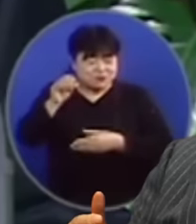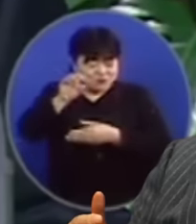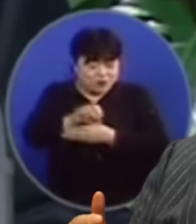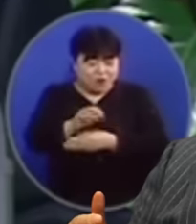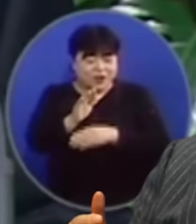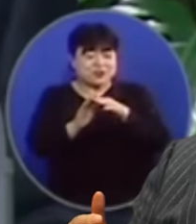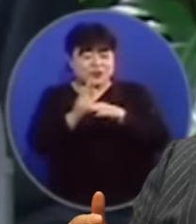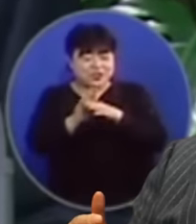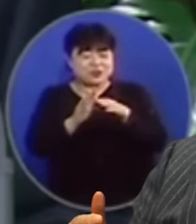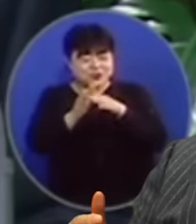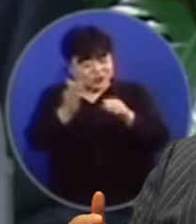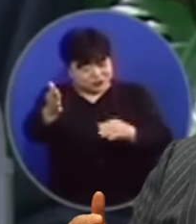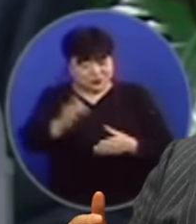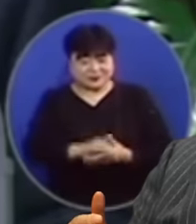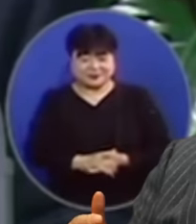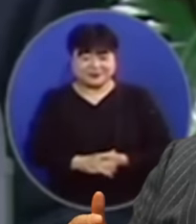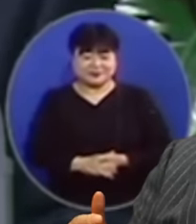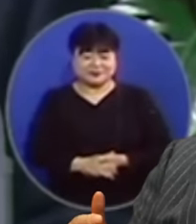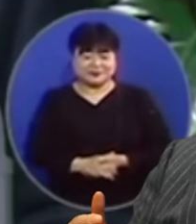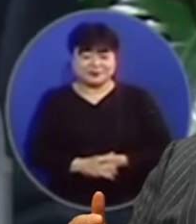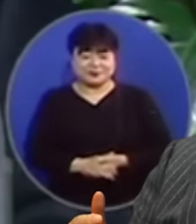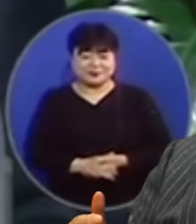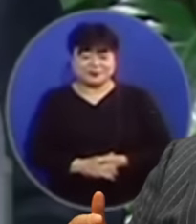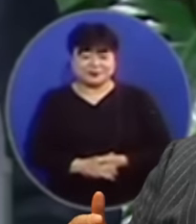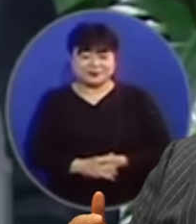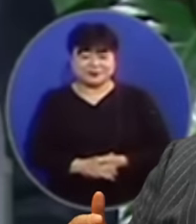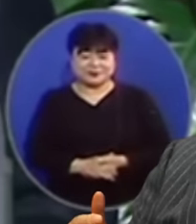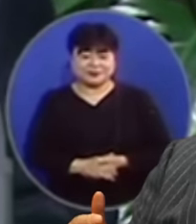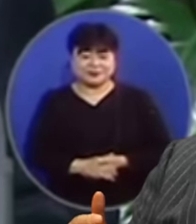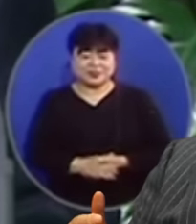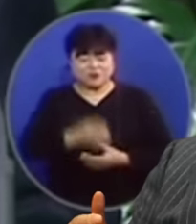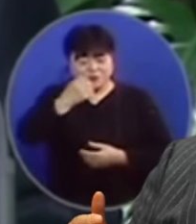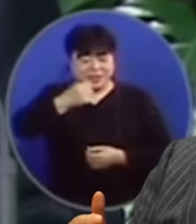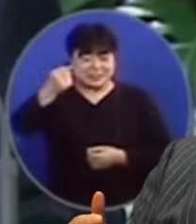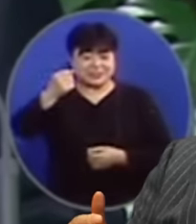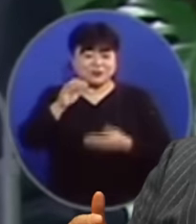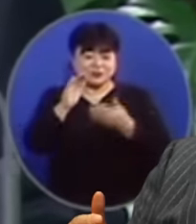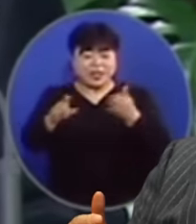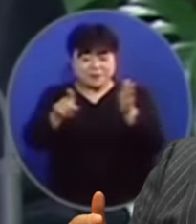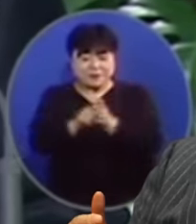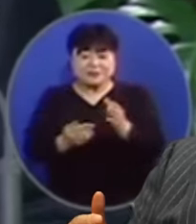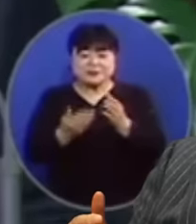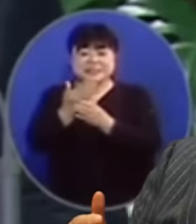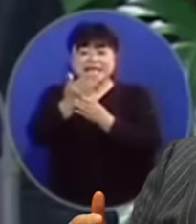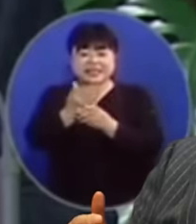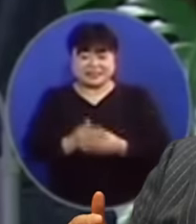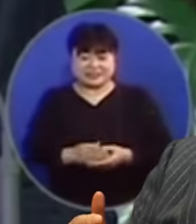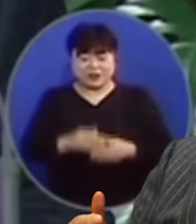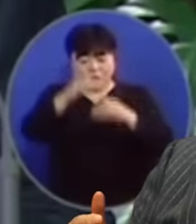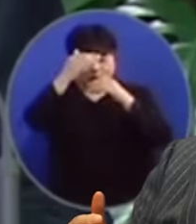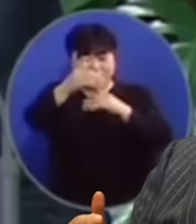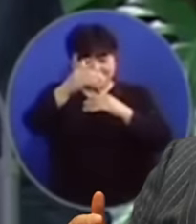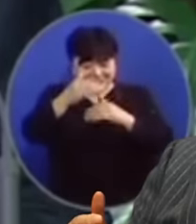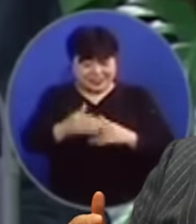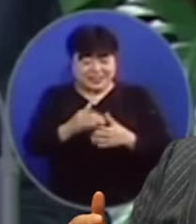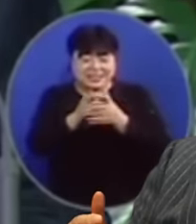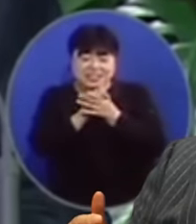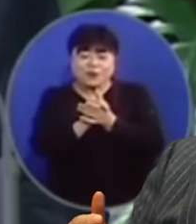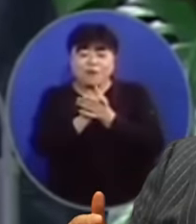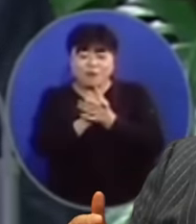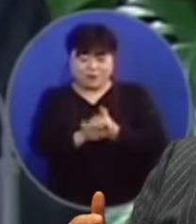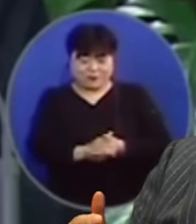다 이루어지게 만들어 주시는 것입니다. 우리가 꿈을 가지고 난 다음 믿음이 생긴 그 가정에가 기도인